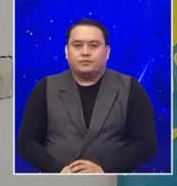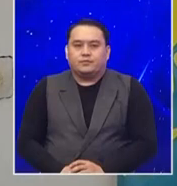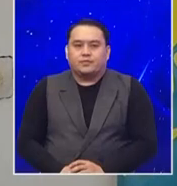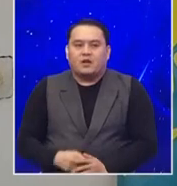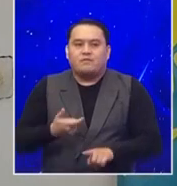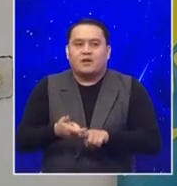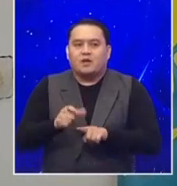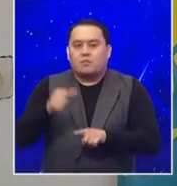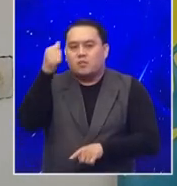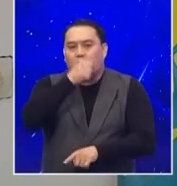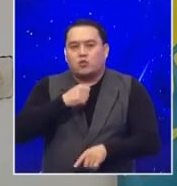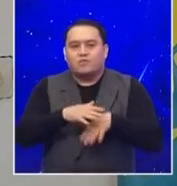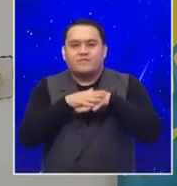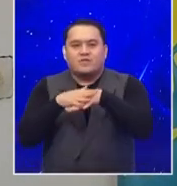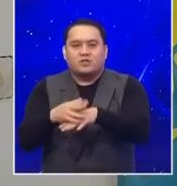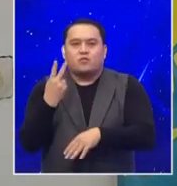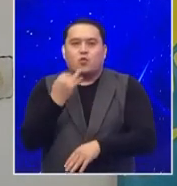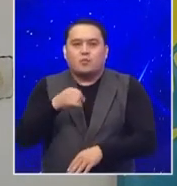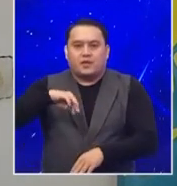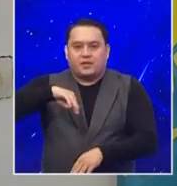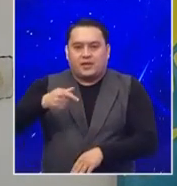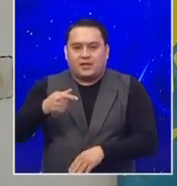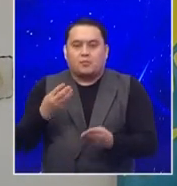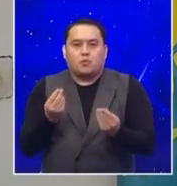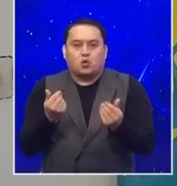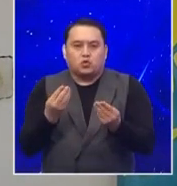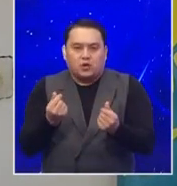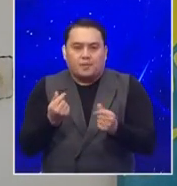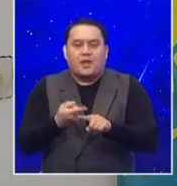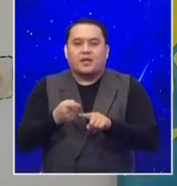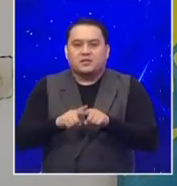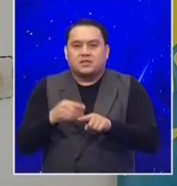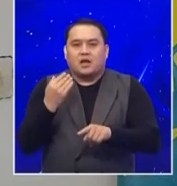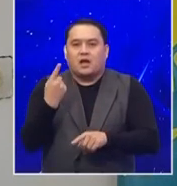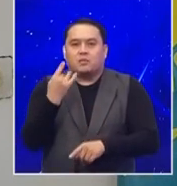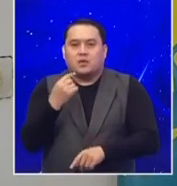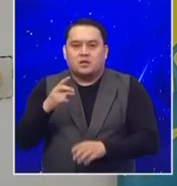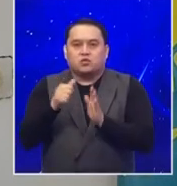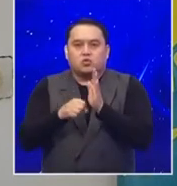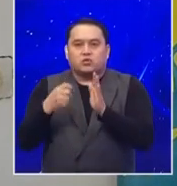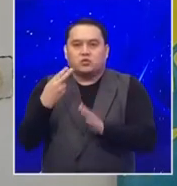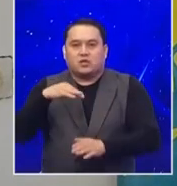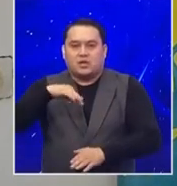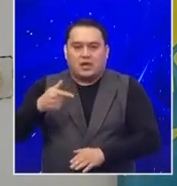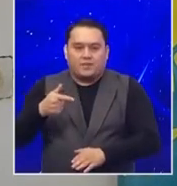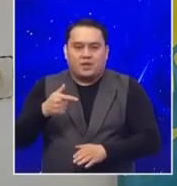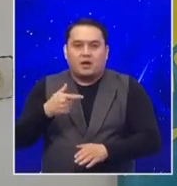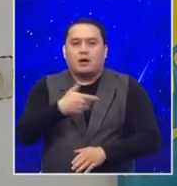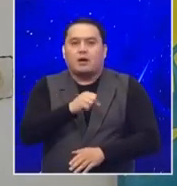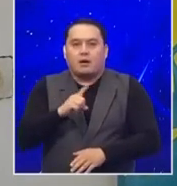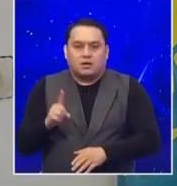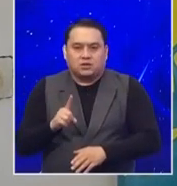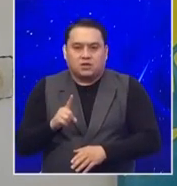В этом году нам выделено свыше 2 миллиардов тенге бюджетных средств. Из них 1 миллиард 161 миллион тенге на